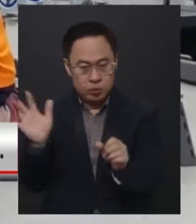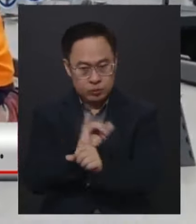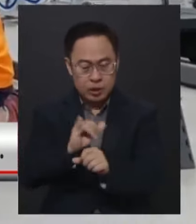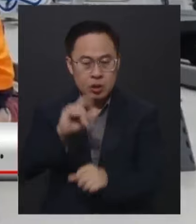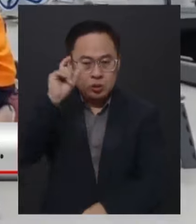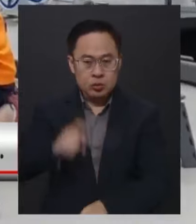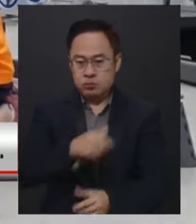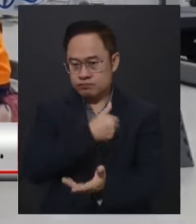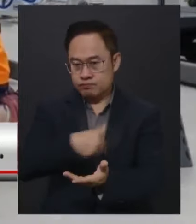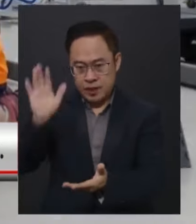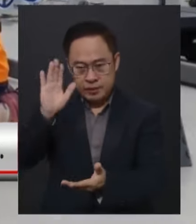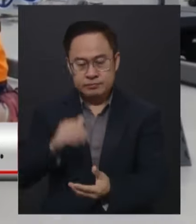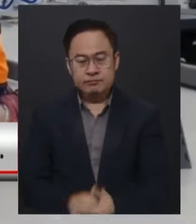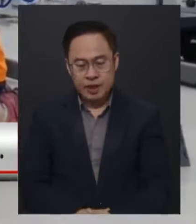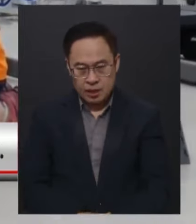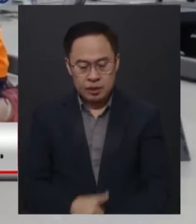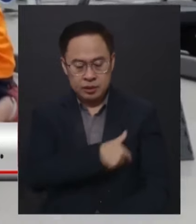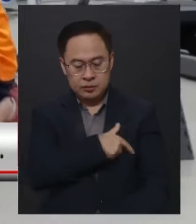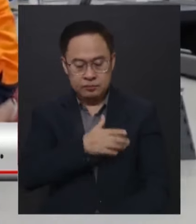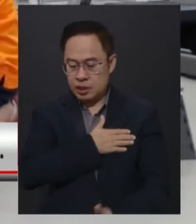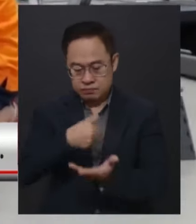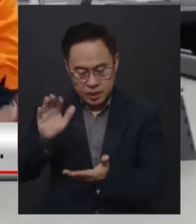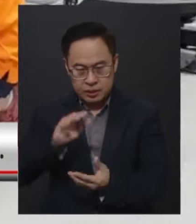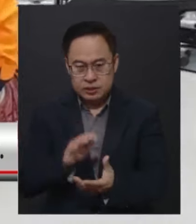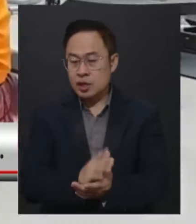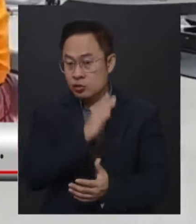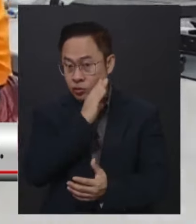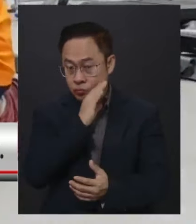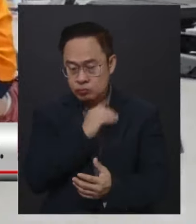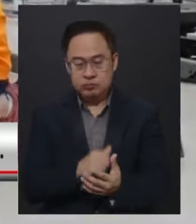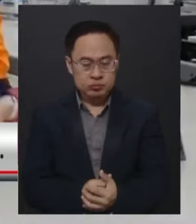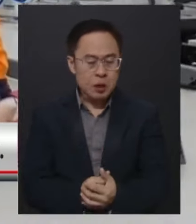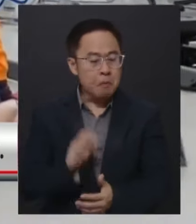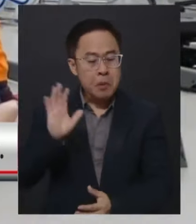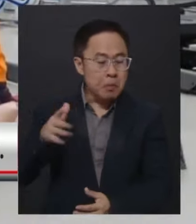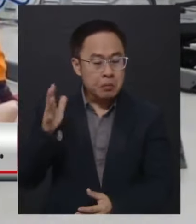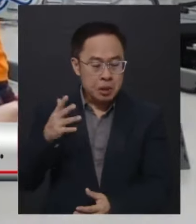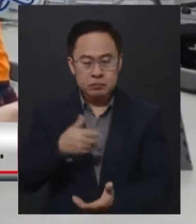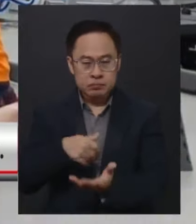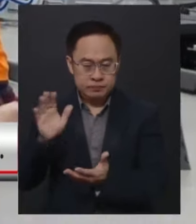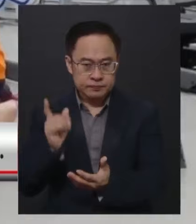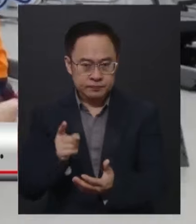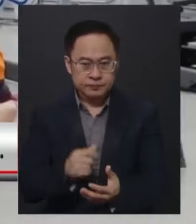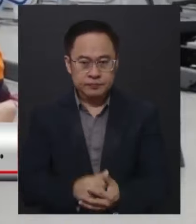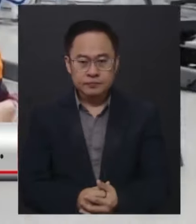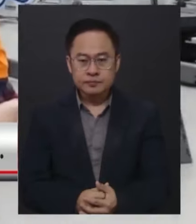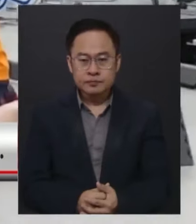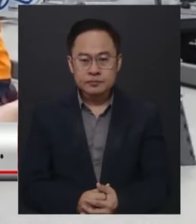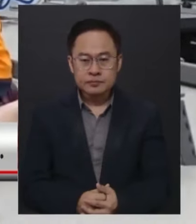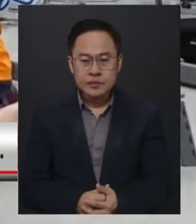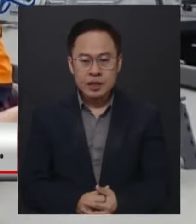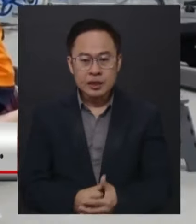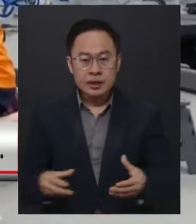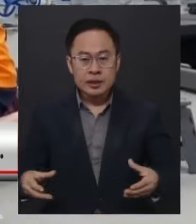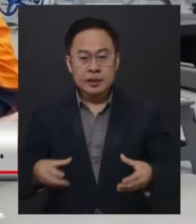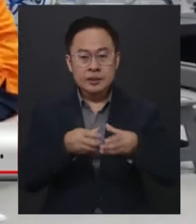ต้องพ้นสภาพจากการเป็นนักกีฬาทีมชาติตามระเบียบของการกีฬาแห่งประเทศไทยนะครับทันักสอยกีมทีมชทีมชาติ